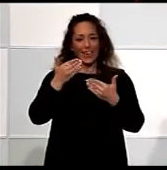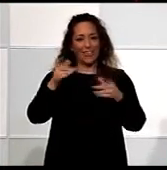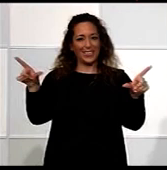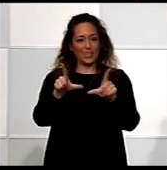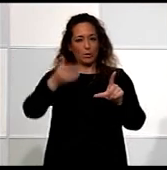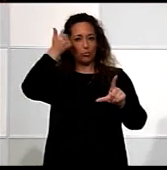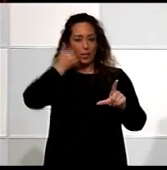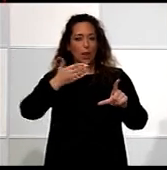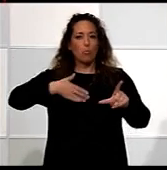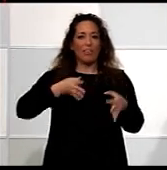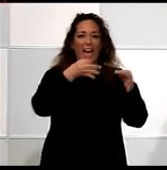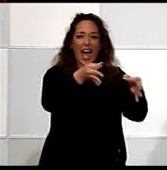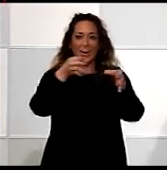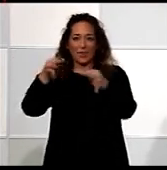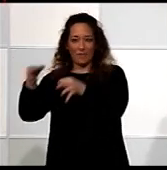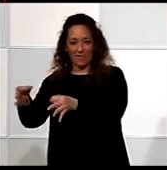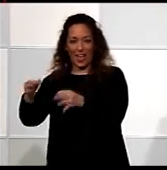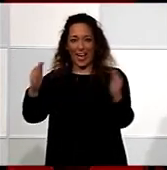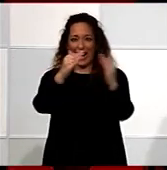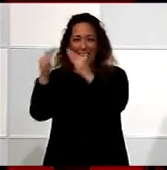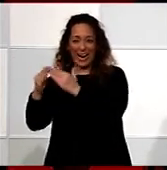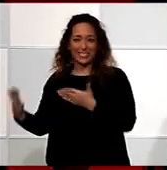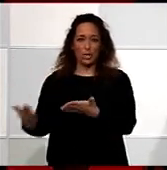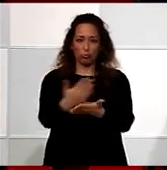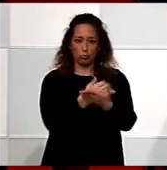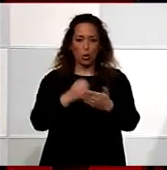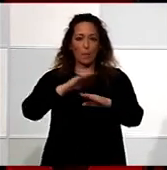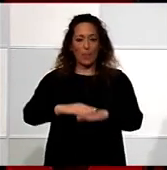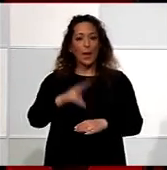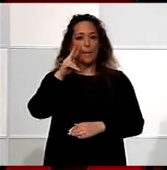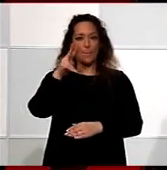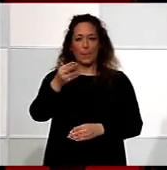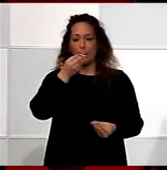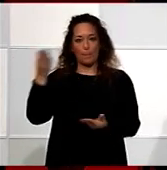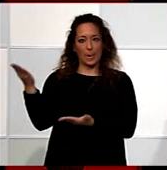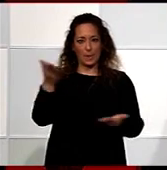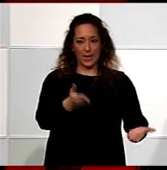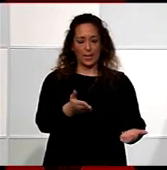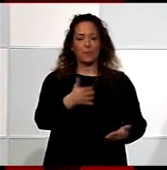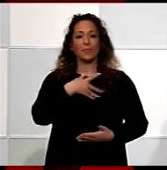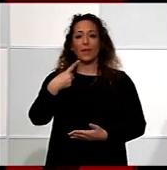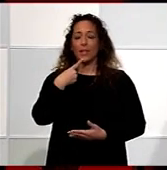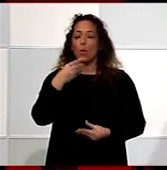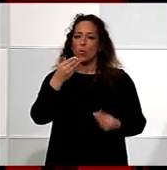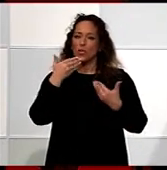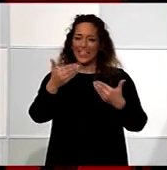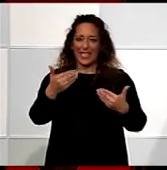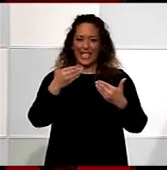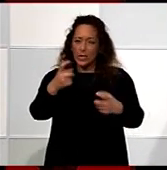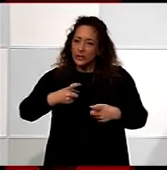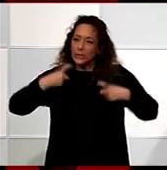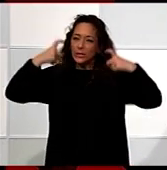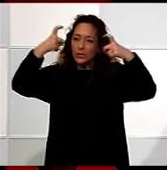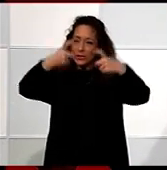totes les cases de tots els terrassencs i terrassenques perquè puguin veure aquesta recepció. Per tant, moltes gràcies, en primer lloc, per l'enorme esforç que heu